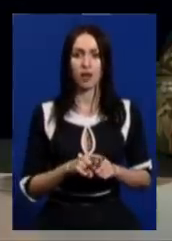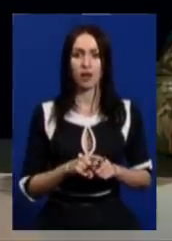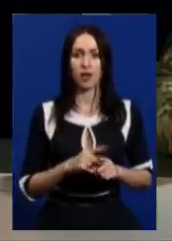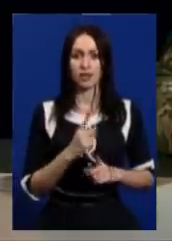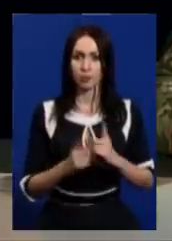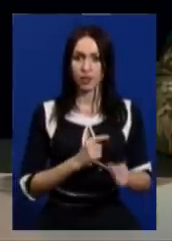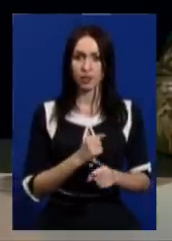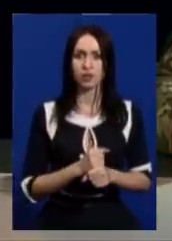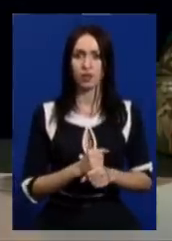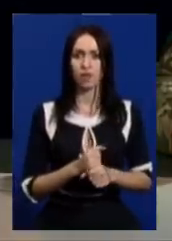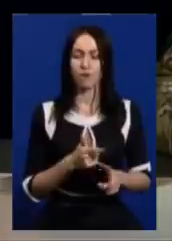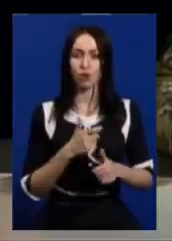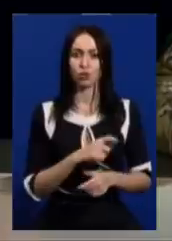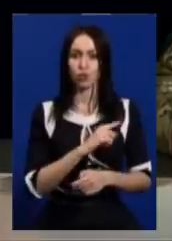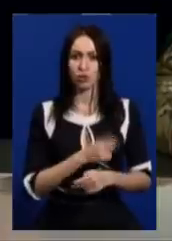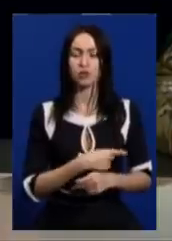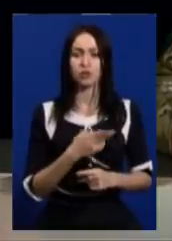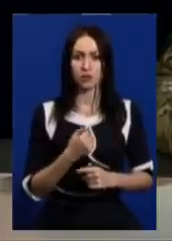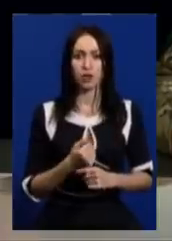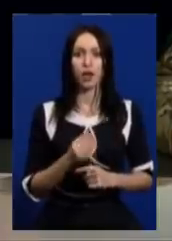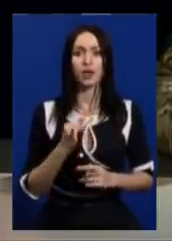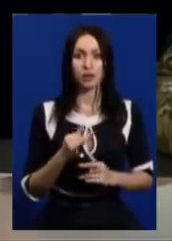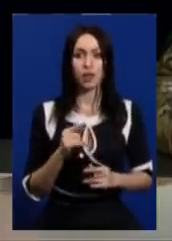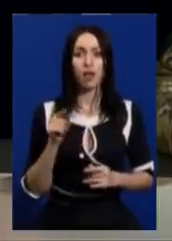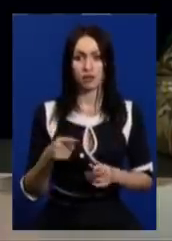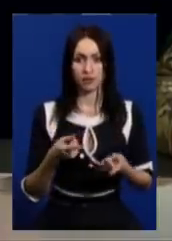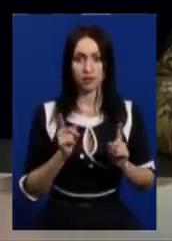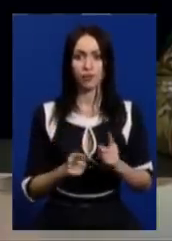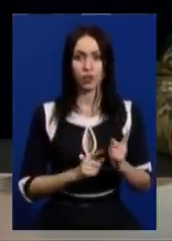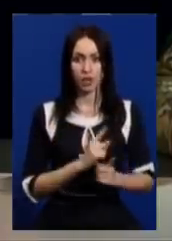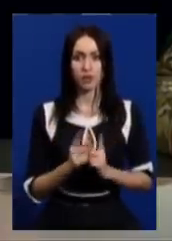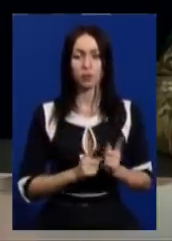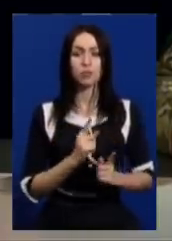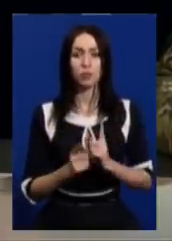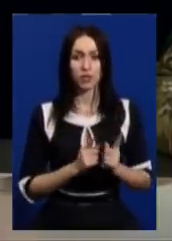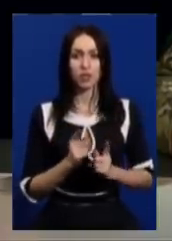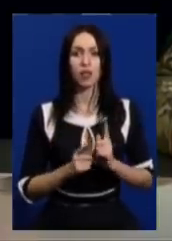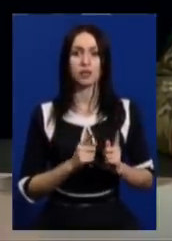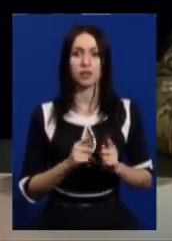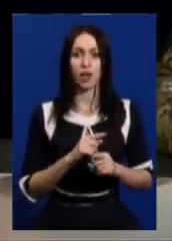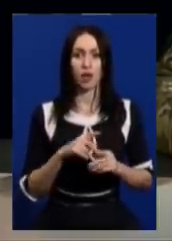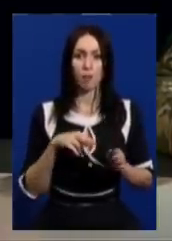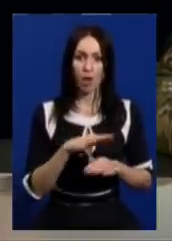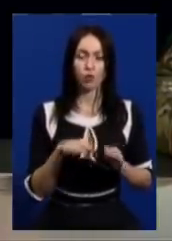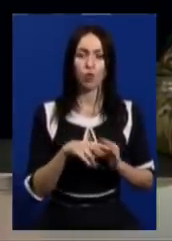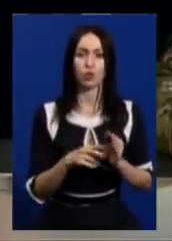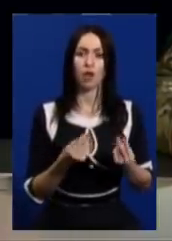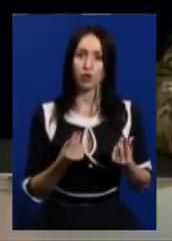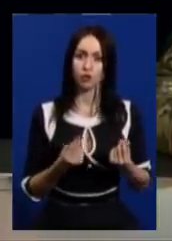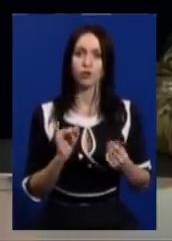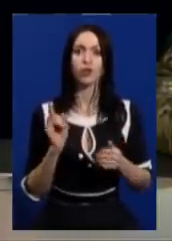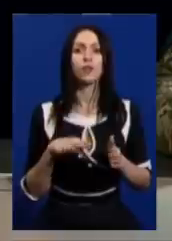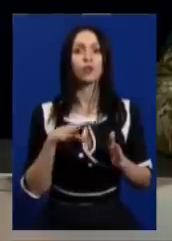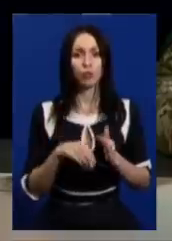изменения вооруженных сил. И они действительно изменились, изменился подход качественный, и в том